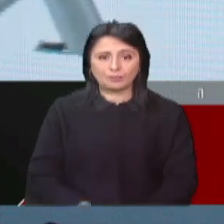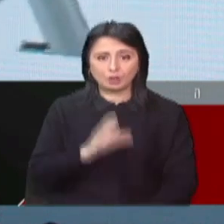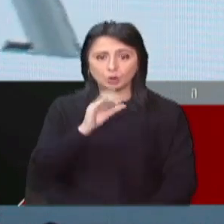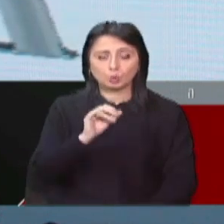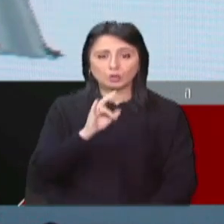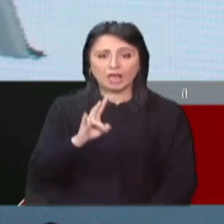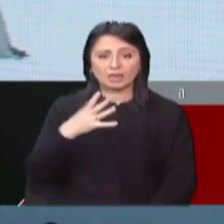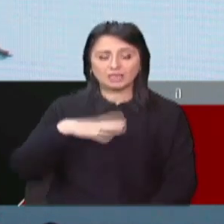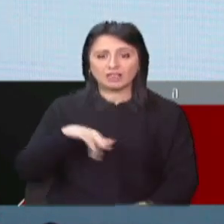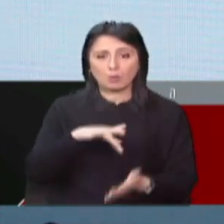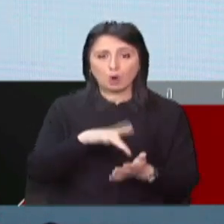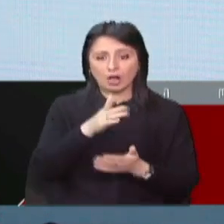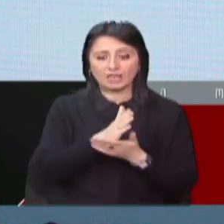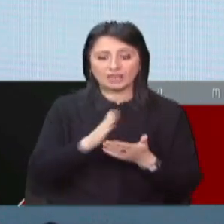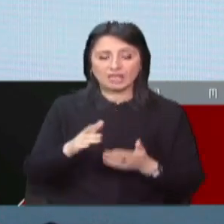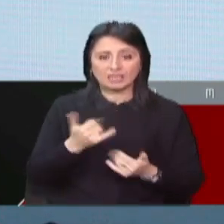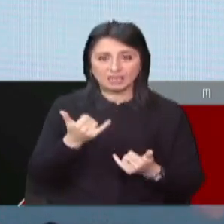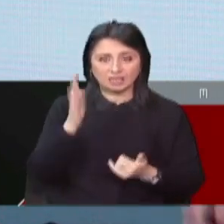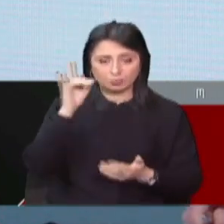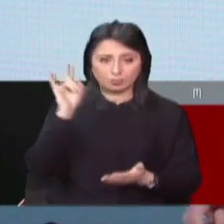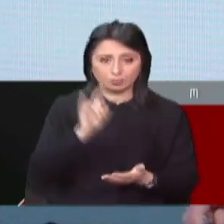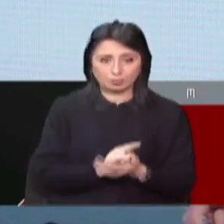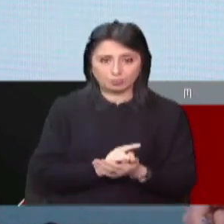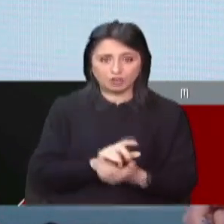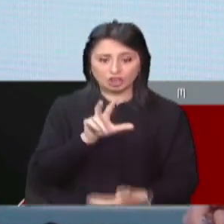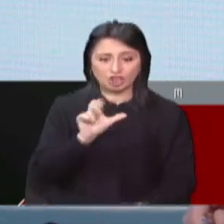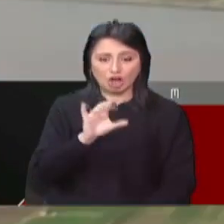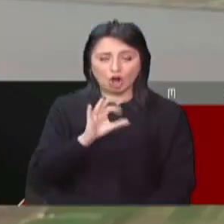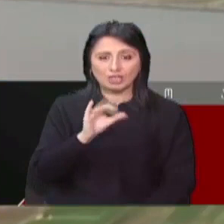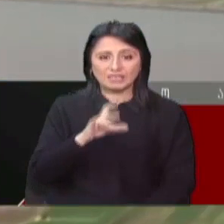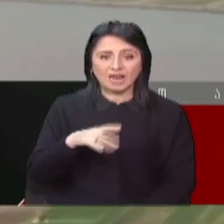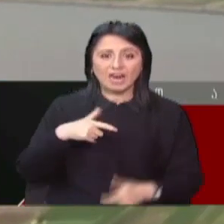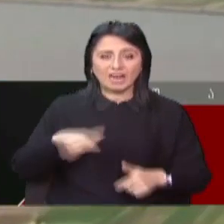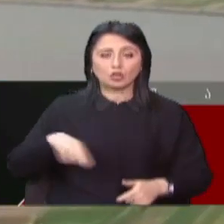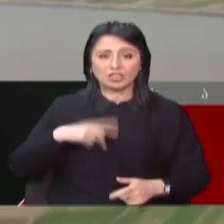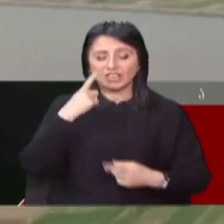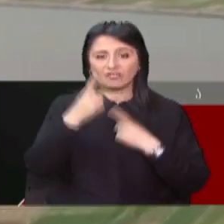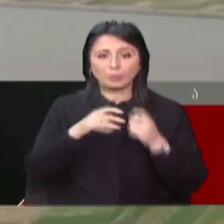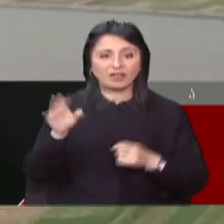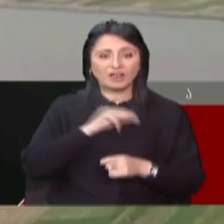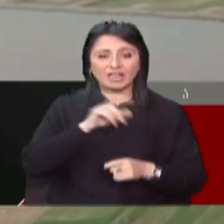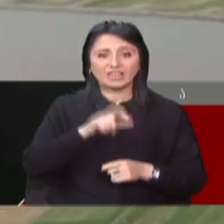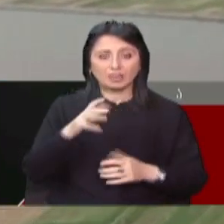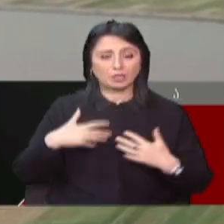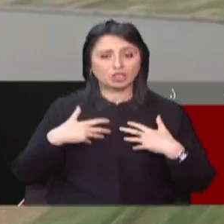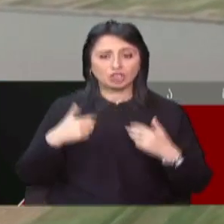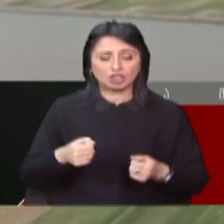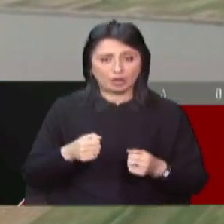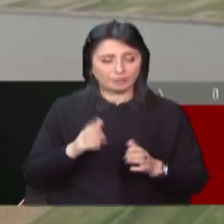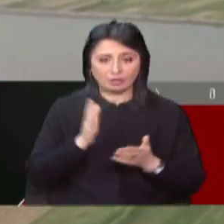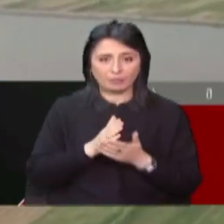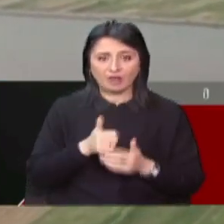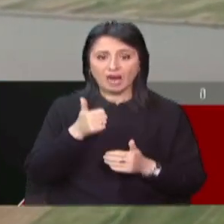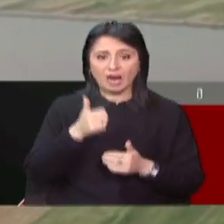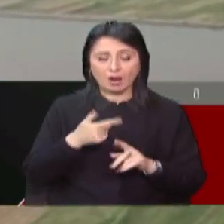სუდანიდან საქართველოს მოქალაქეების ნაწილი ქვეყანაში დღეს დაბრუნდება. კომპანია სქაის გენერალური დირექტორის ინფორმაციით, ყველა თანამშრომელი ჯანმრთელი და უვნებელია და